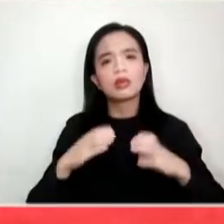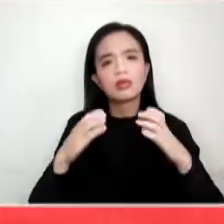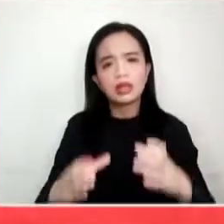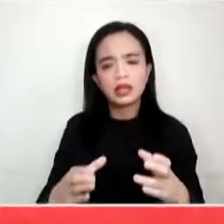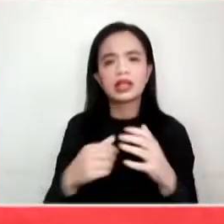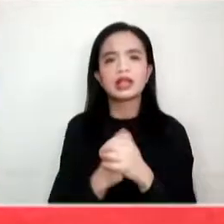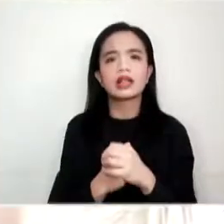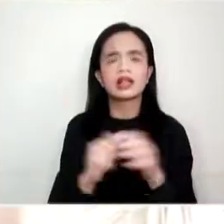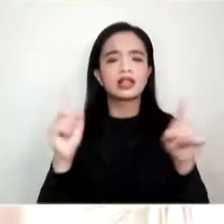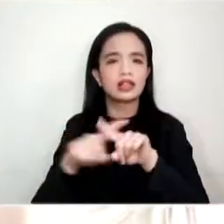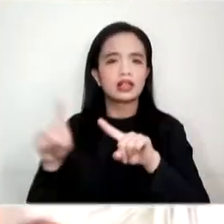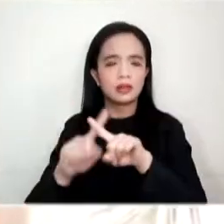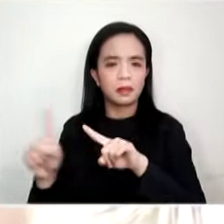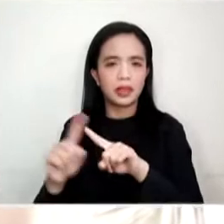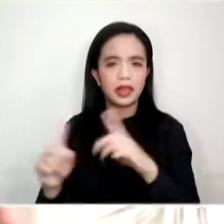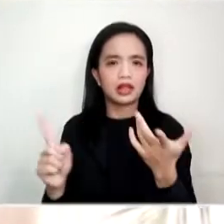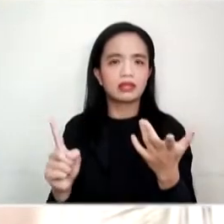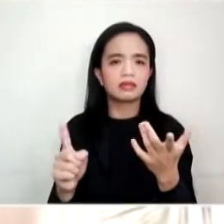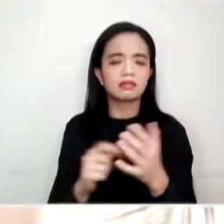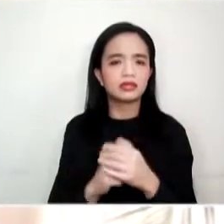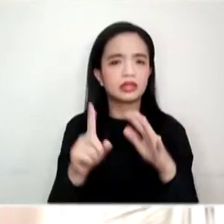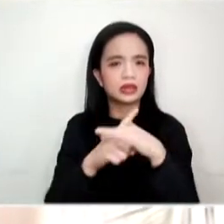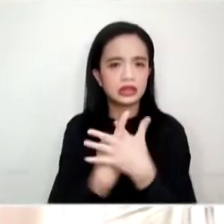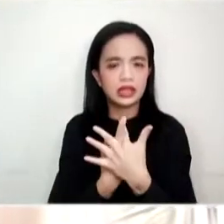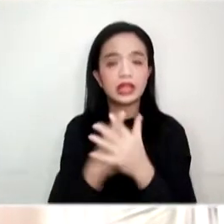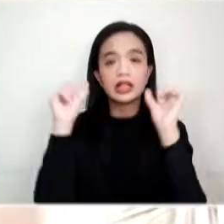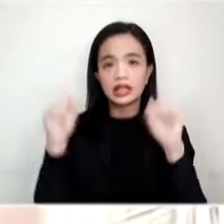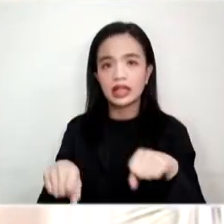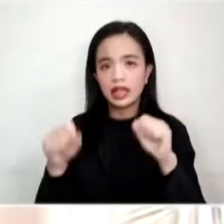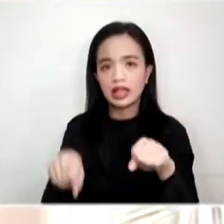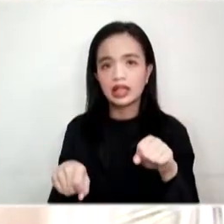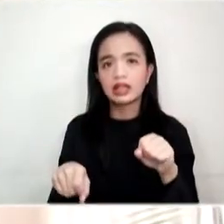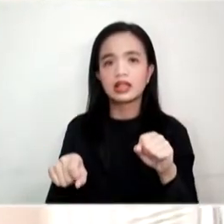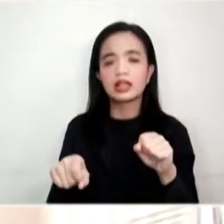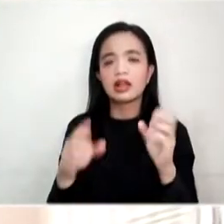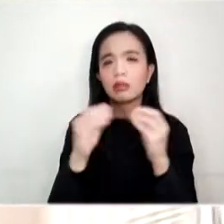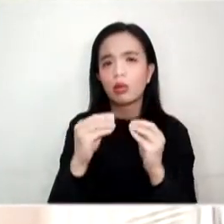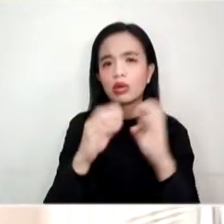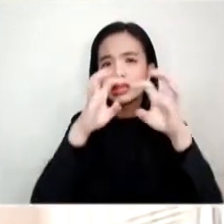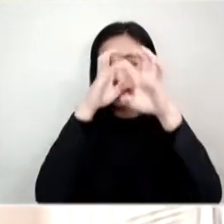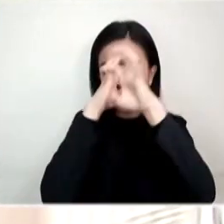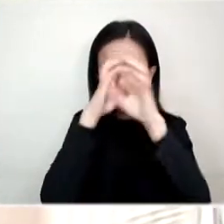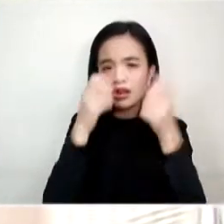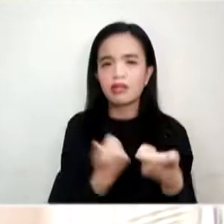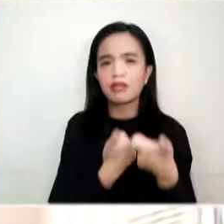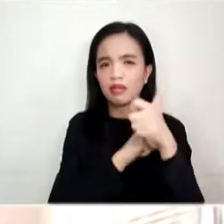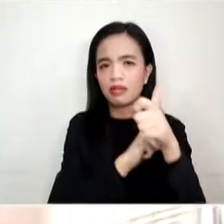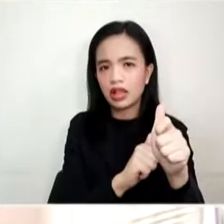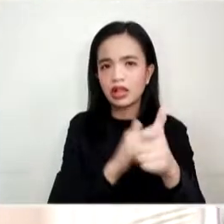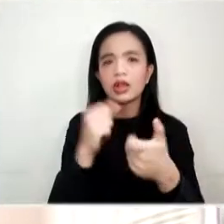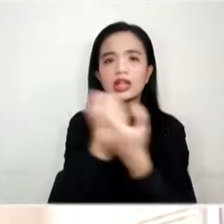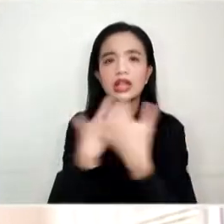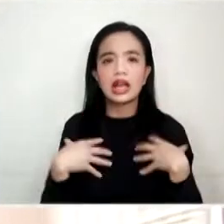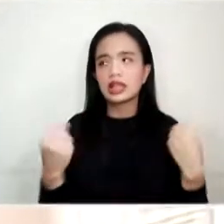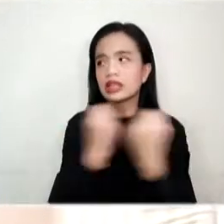a pagalagadan. We will spell out to them yung strict adherence to the safety protocols. And at the